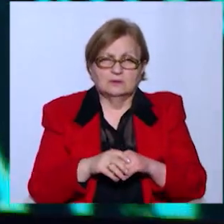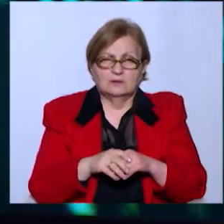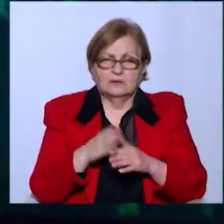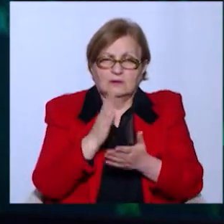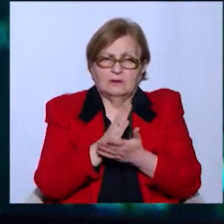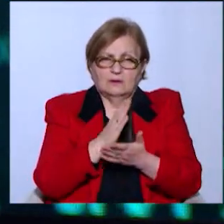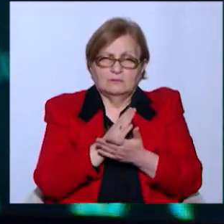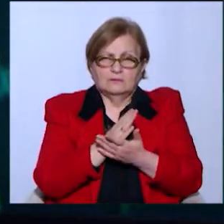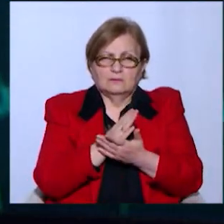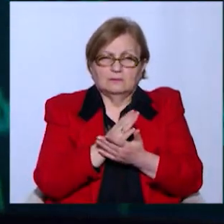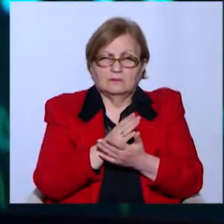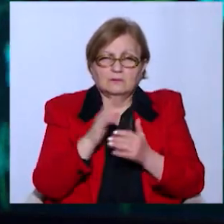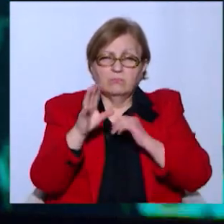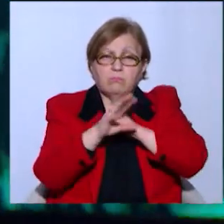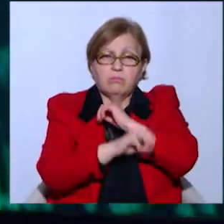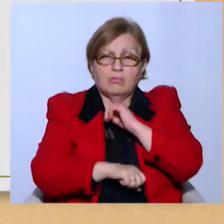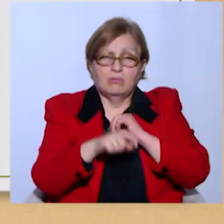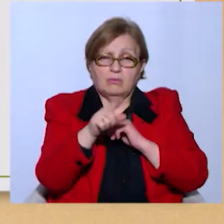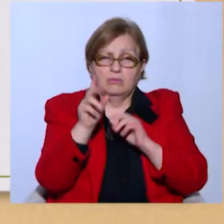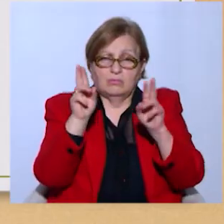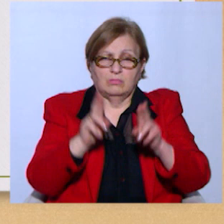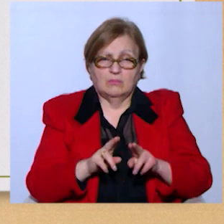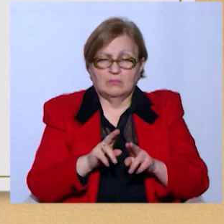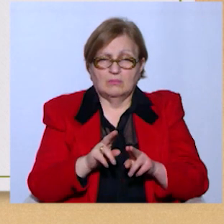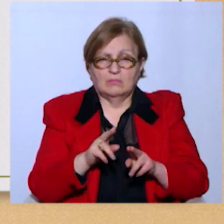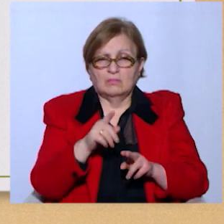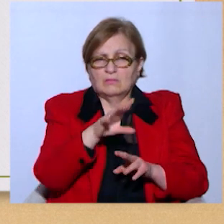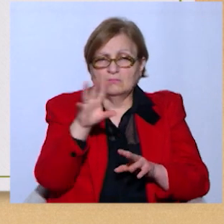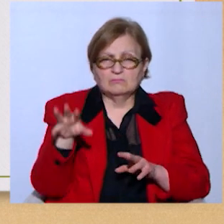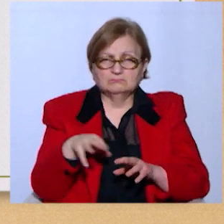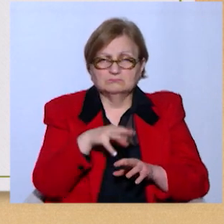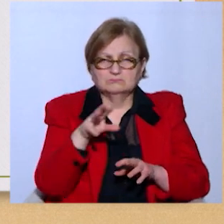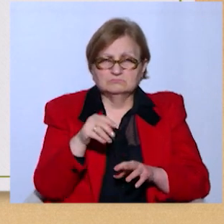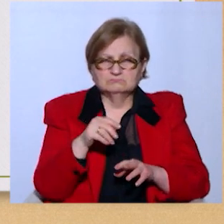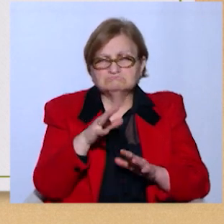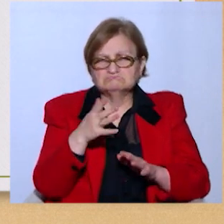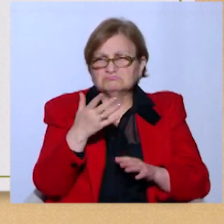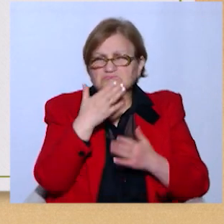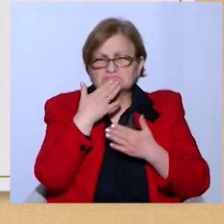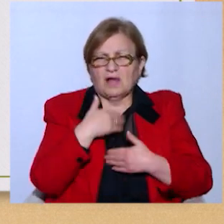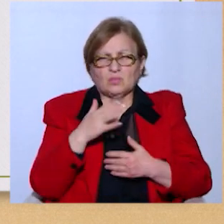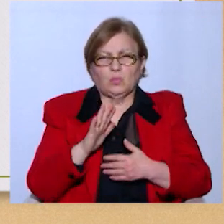აგრეთვე არსებობს აი ეს ბოლო ფორმულა, რომელიც რატომღაც ნაკლებად წარმატებით სარგებლობს